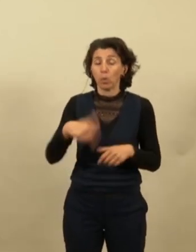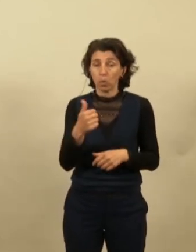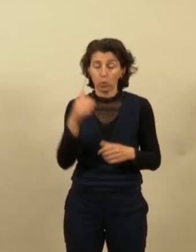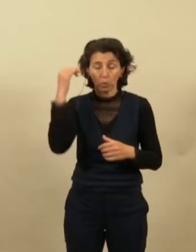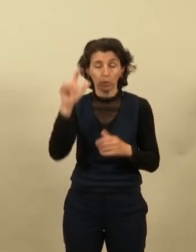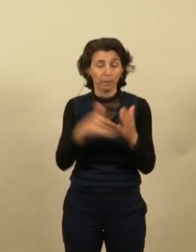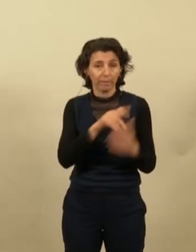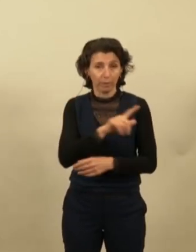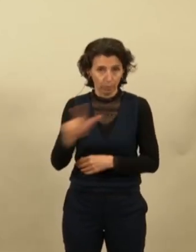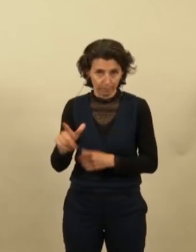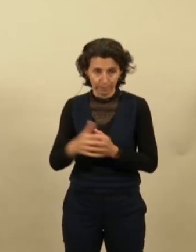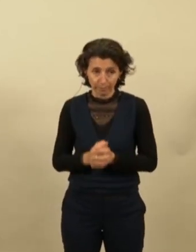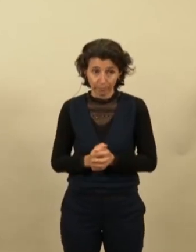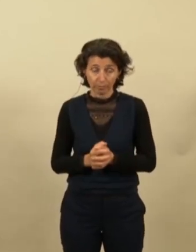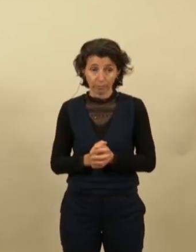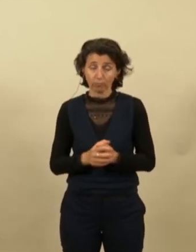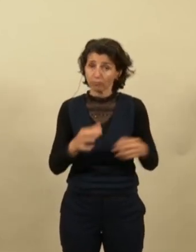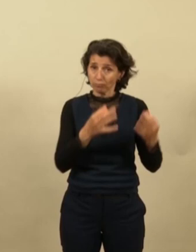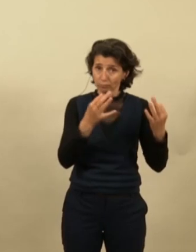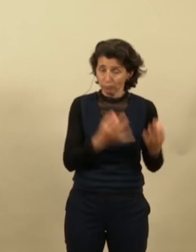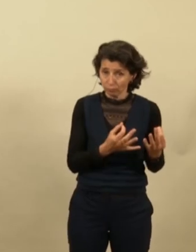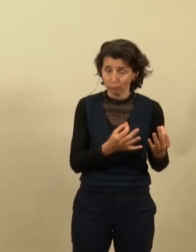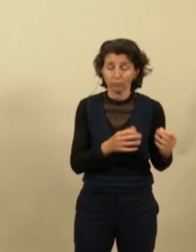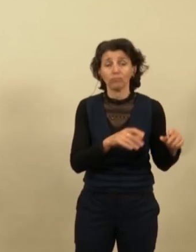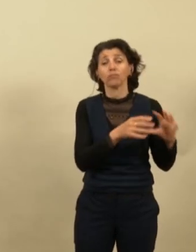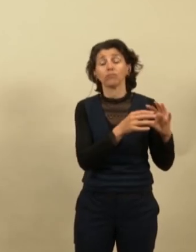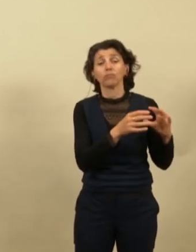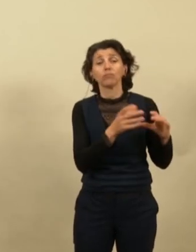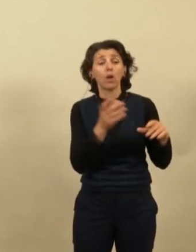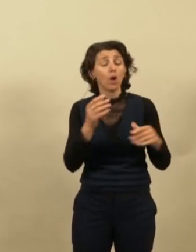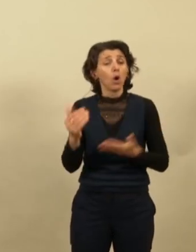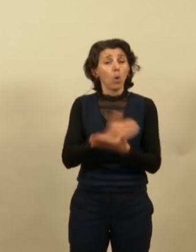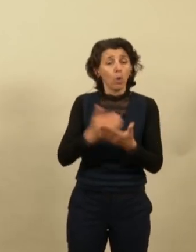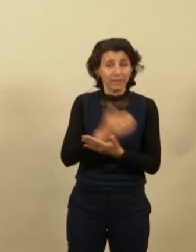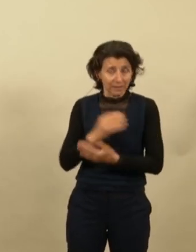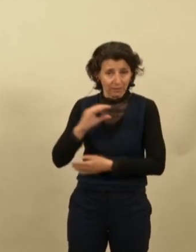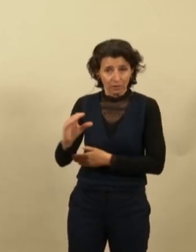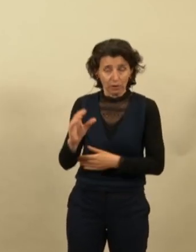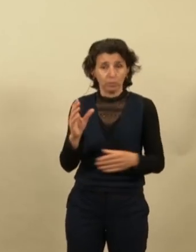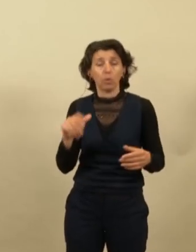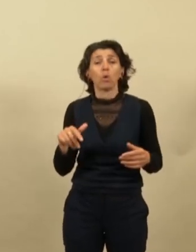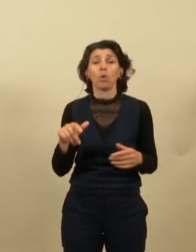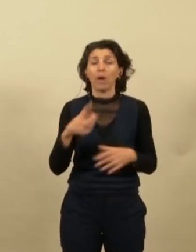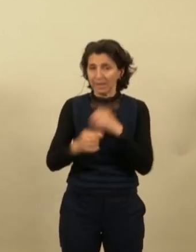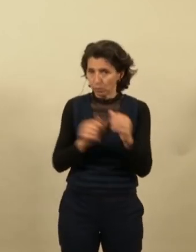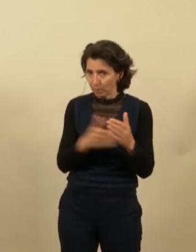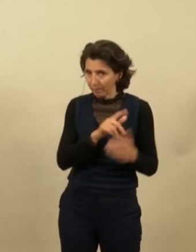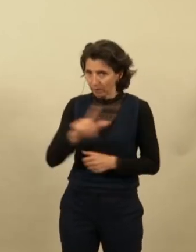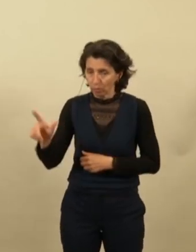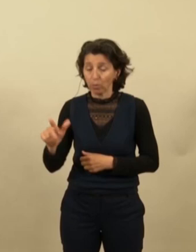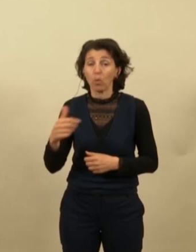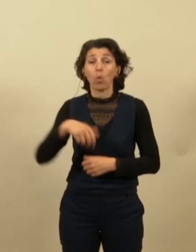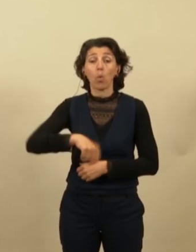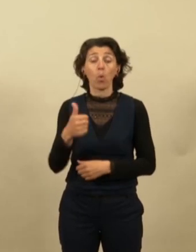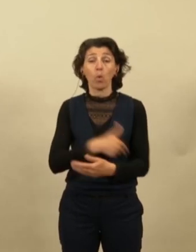ce budget intégré également dans ces recettes d'investissement de 2022 11 millions quatre au titre de la